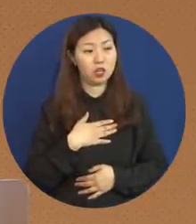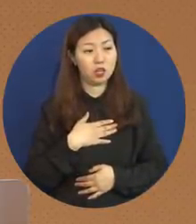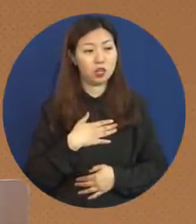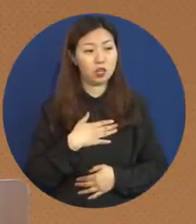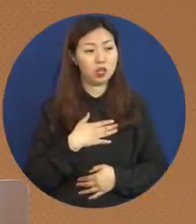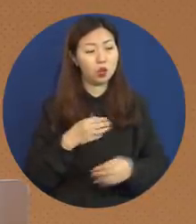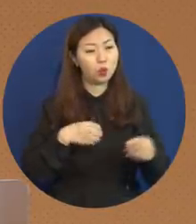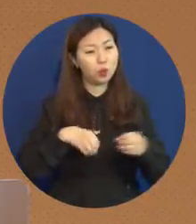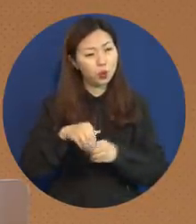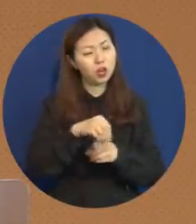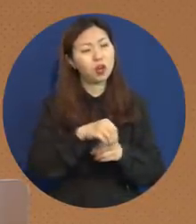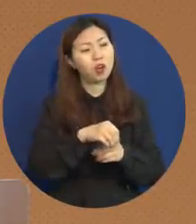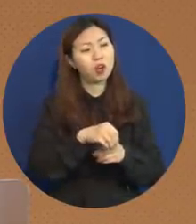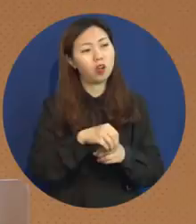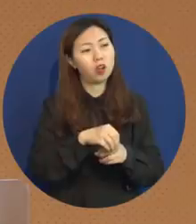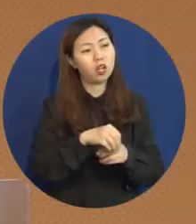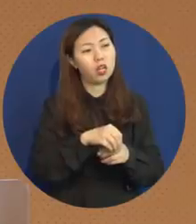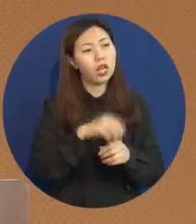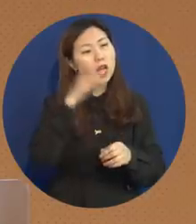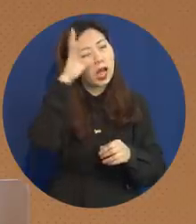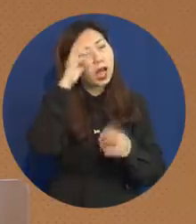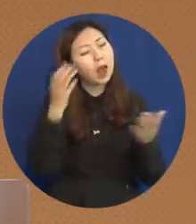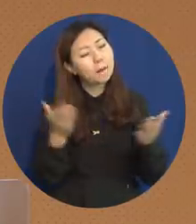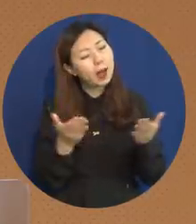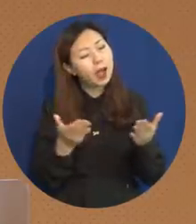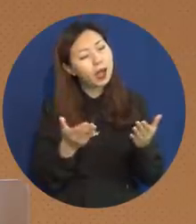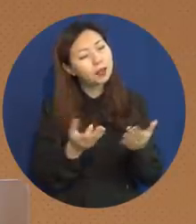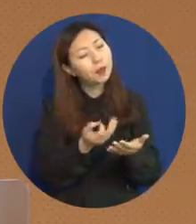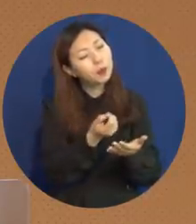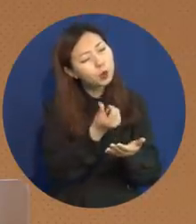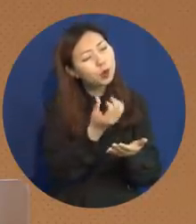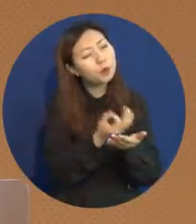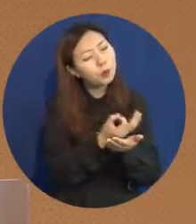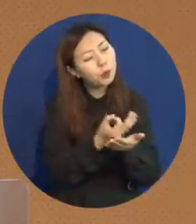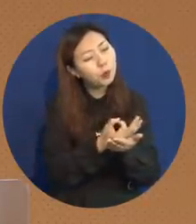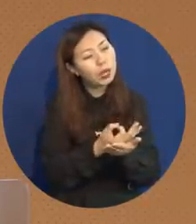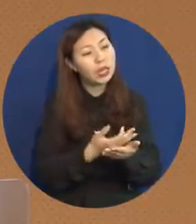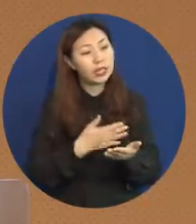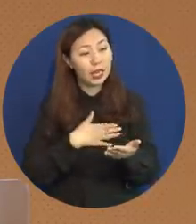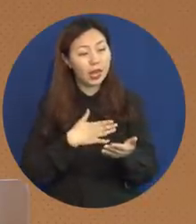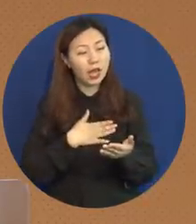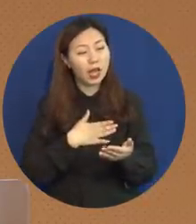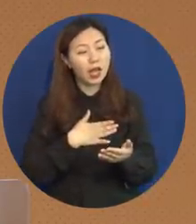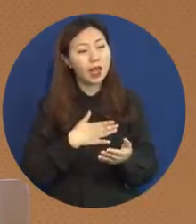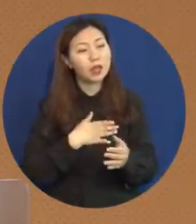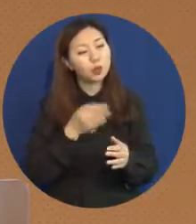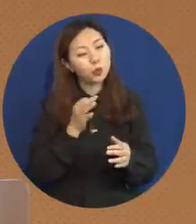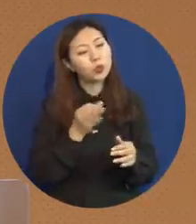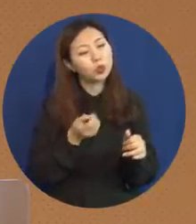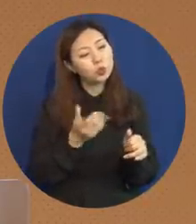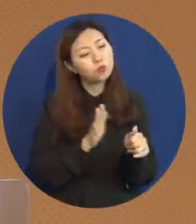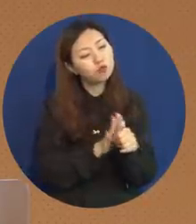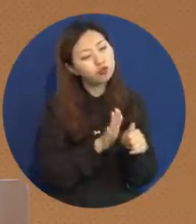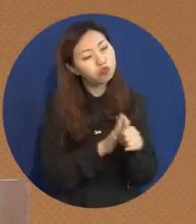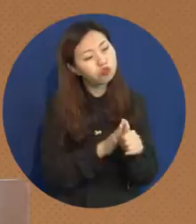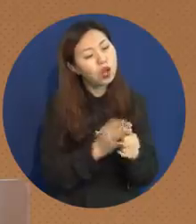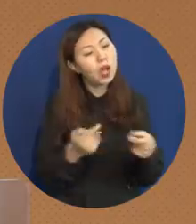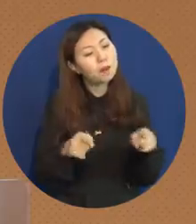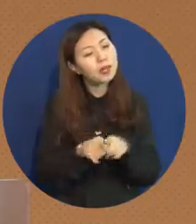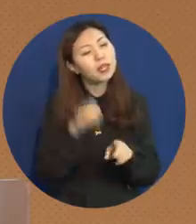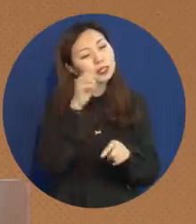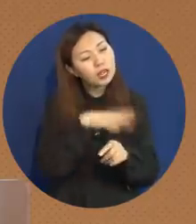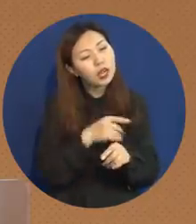이렇게 당신 조금 막 알바 정도 해가 벌고, 부족하면 내 용돈 좀 드릴 테니까 이래 이래 합시다. 이렇게 하는 게